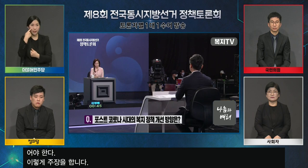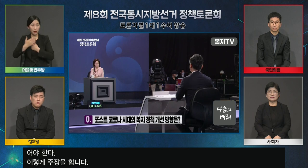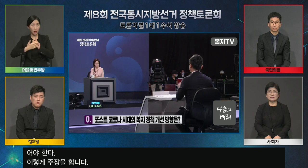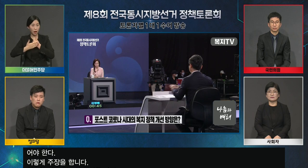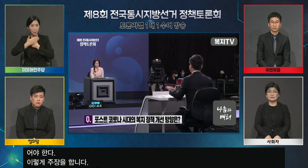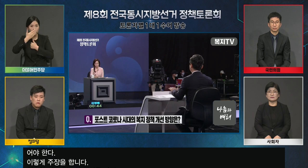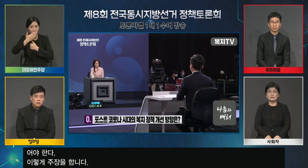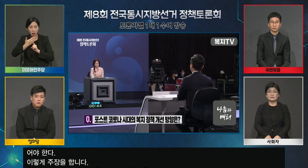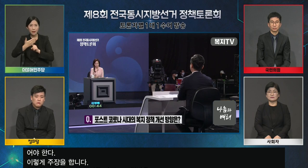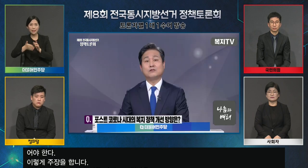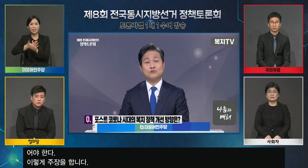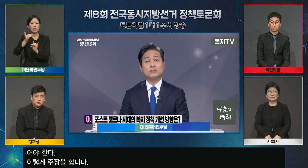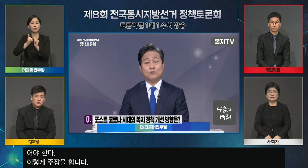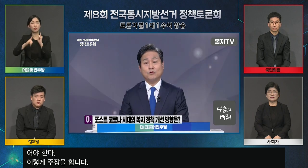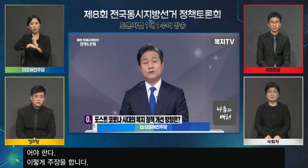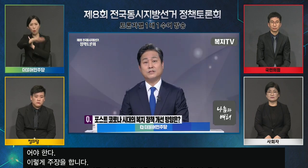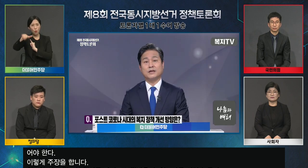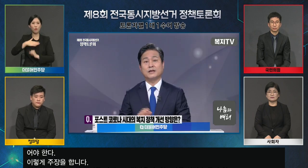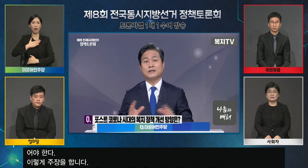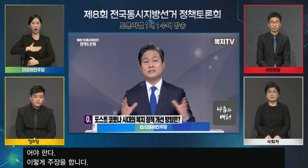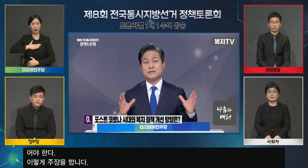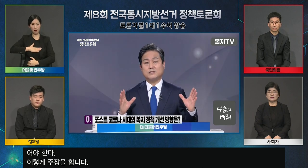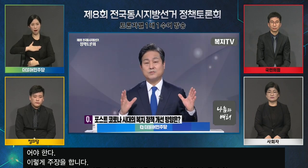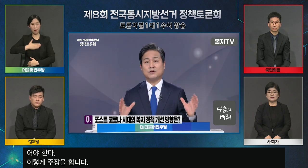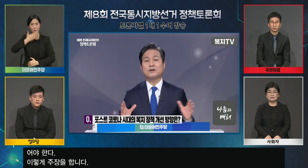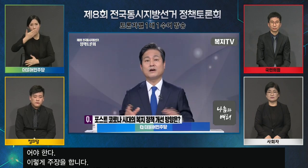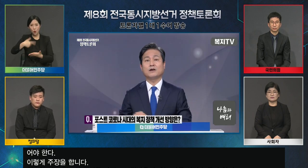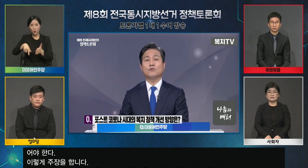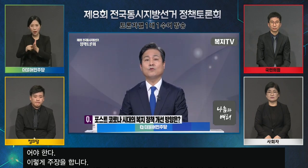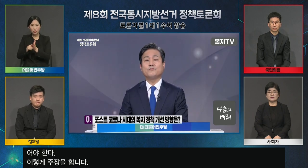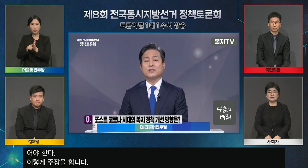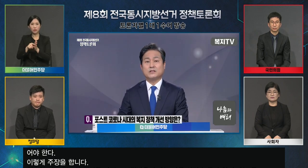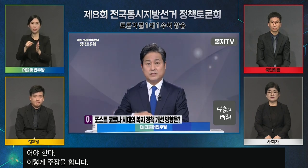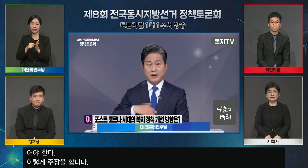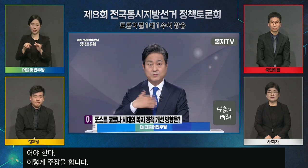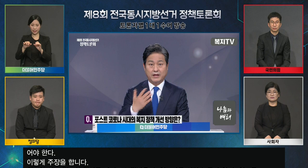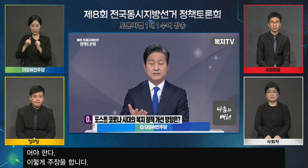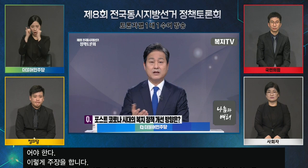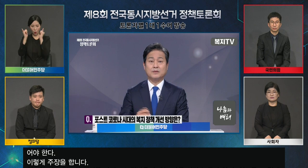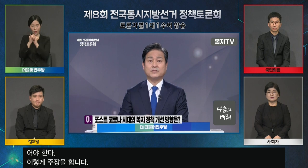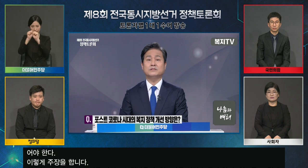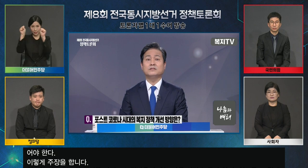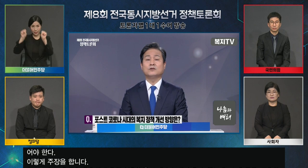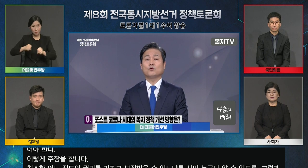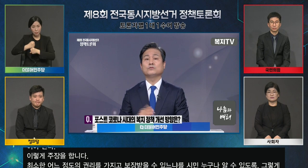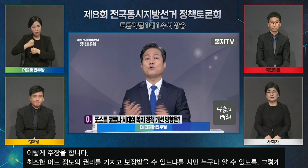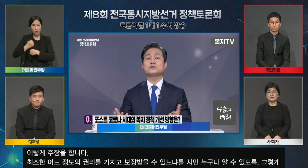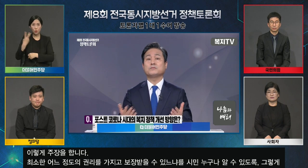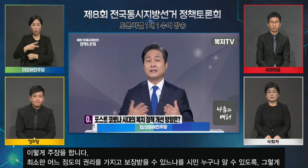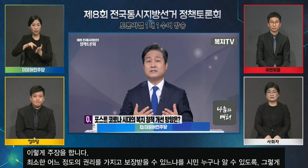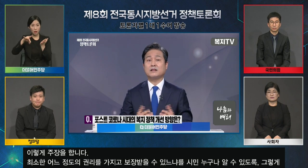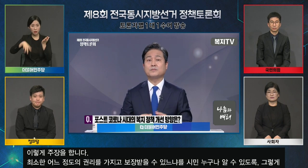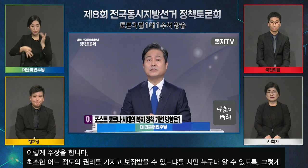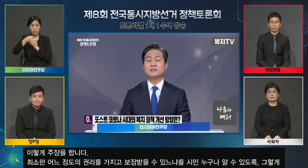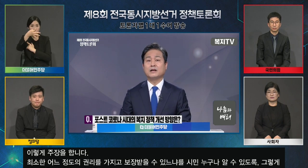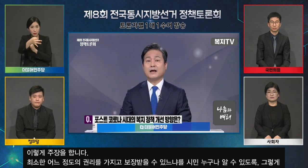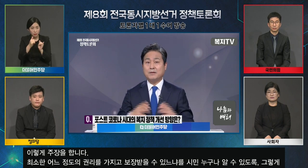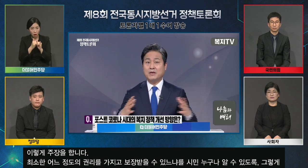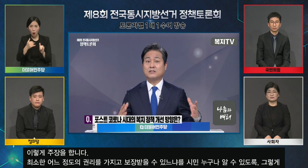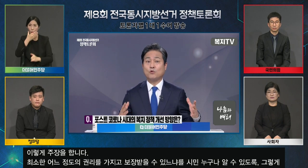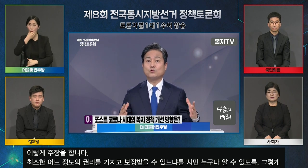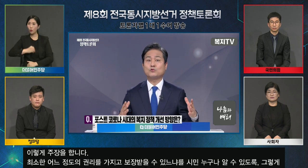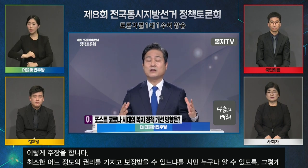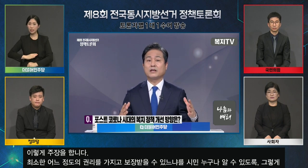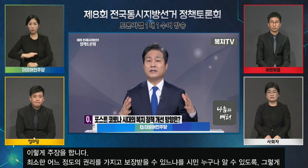시민 누구나 알 수 있도록 그렇게 시스템을 설계하고 세금을 내는 사람이든 혹은 복지를 받는 사람이든